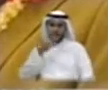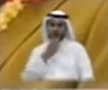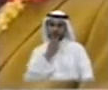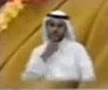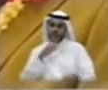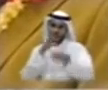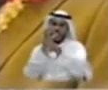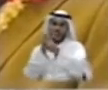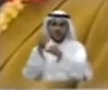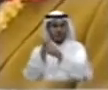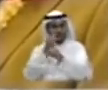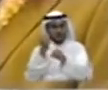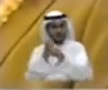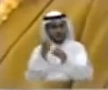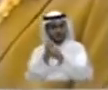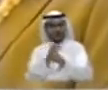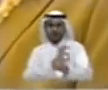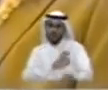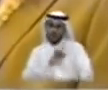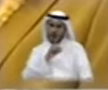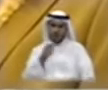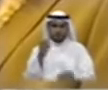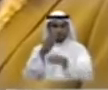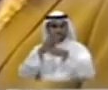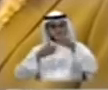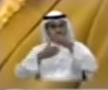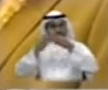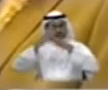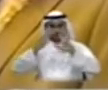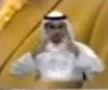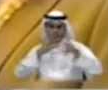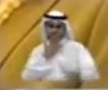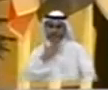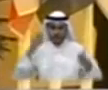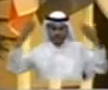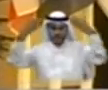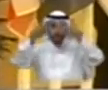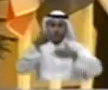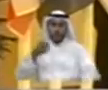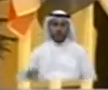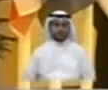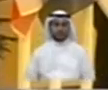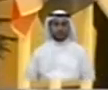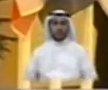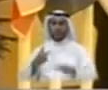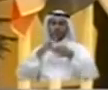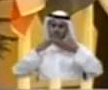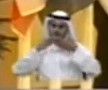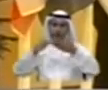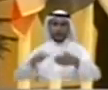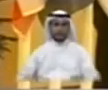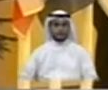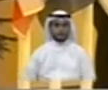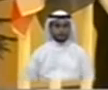تنقية المياه وبنى تحتية في عدد من المناطق من المحافظات الأندونيسية منها محافظة باندا